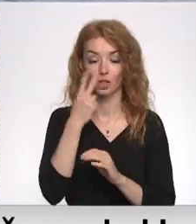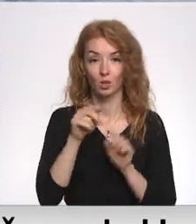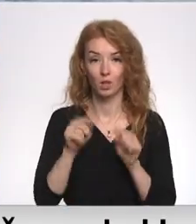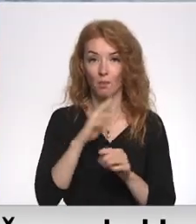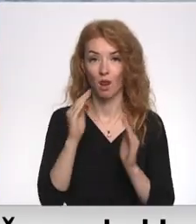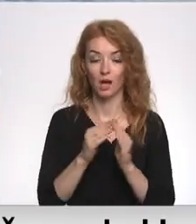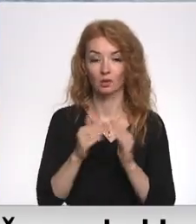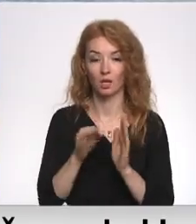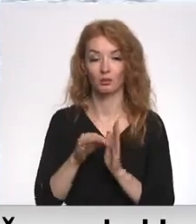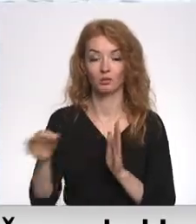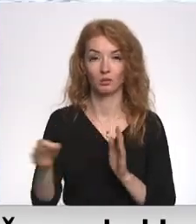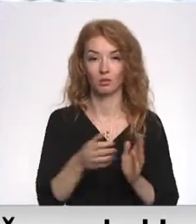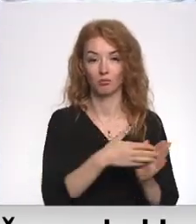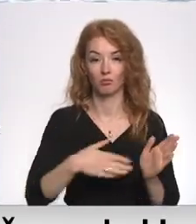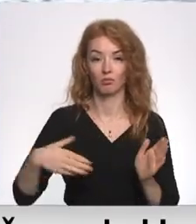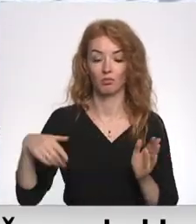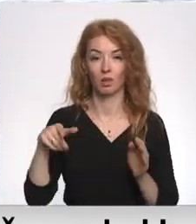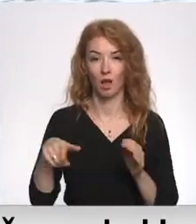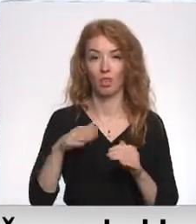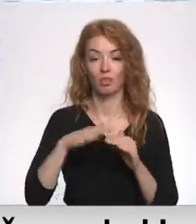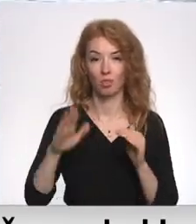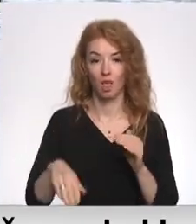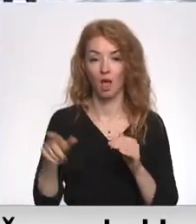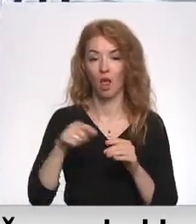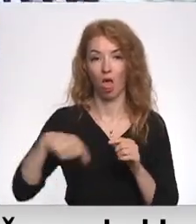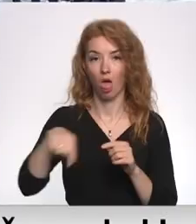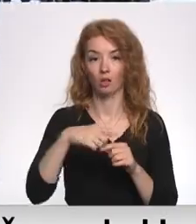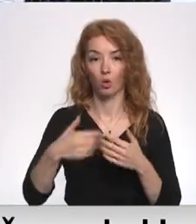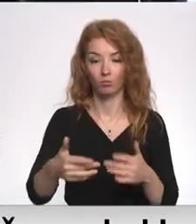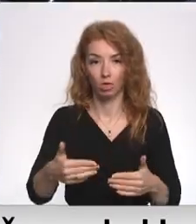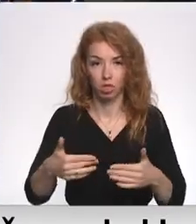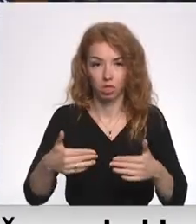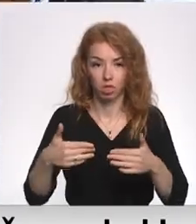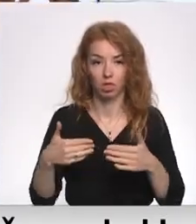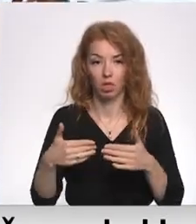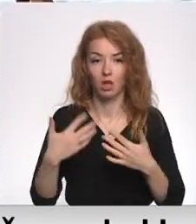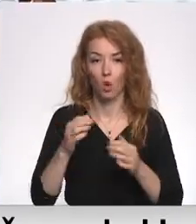Rēzeknes novada Lipušku ciemā, kur krasta erozijas dēļ Rāznes ezers pietuvojies